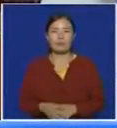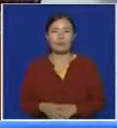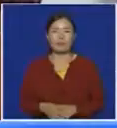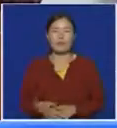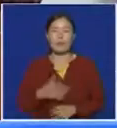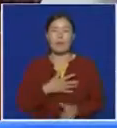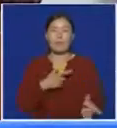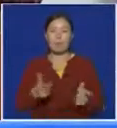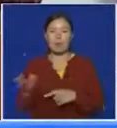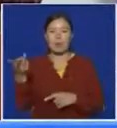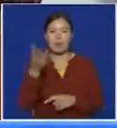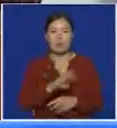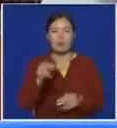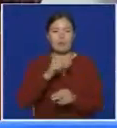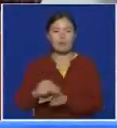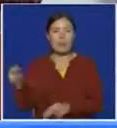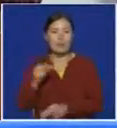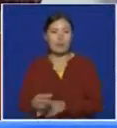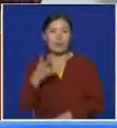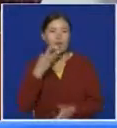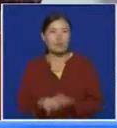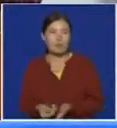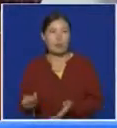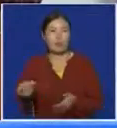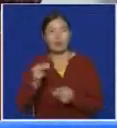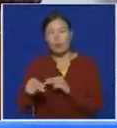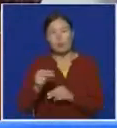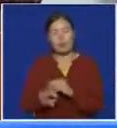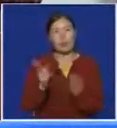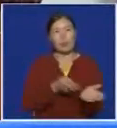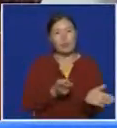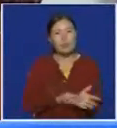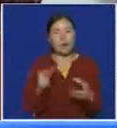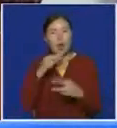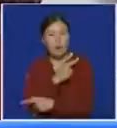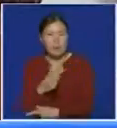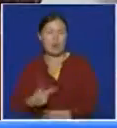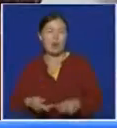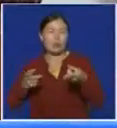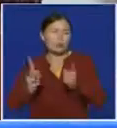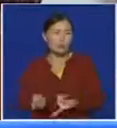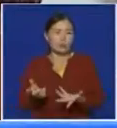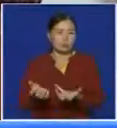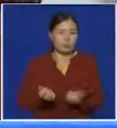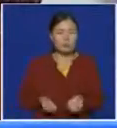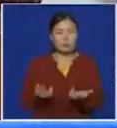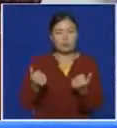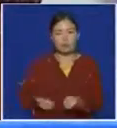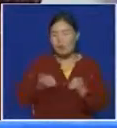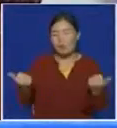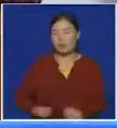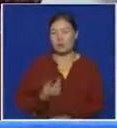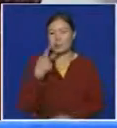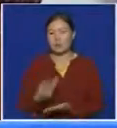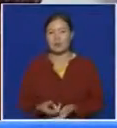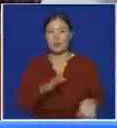Нас готовили преподаватели, всегда делятся своими знаниями, указывают на наши ошибки, ну а мы, естественно, принимаем их, стараемся не